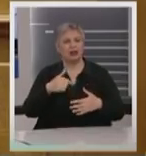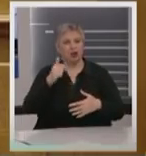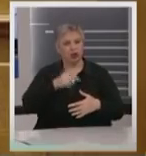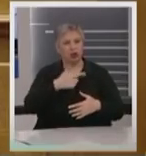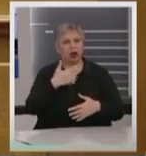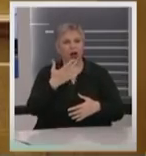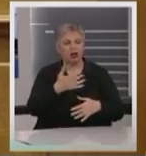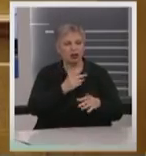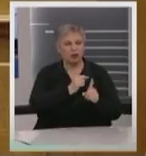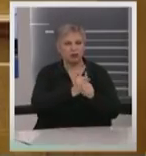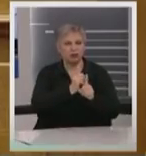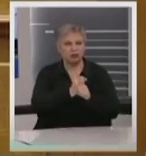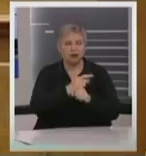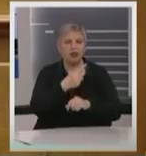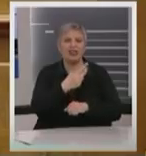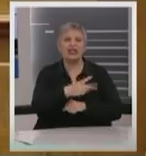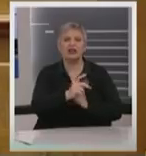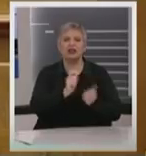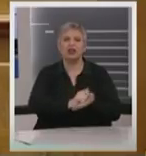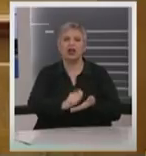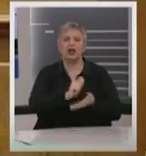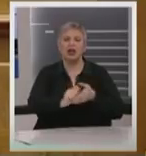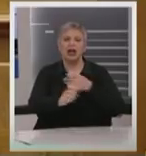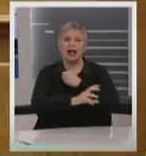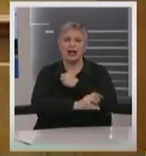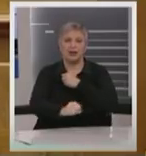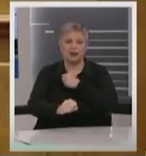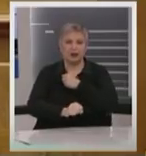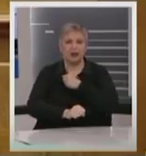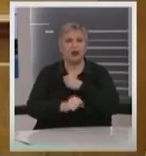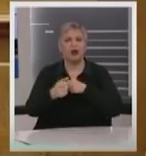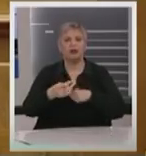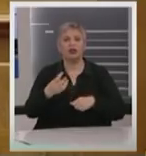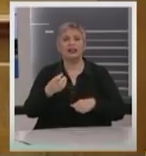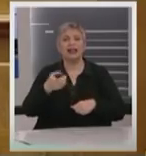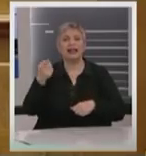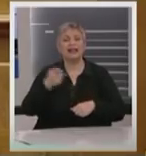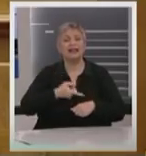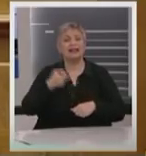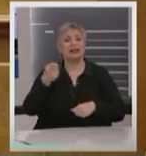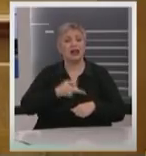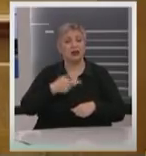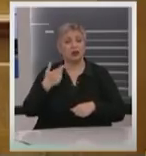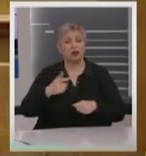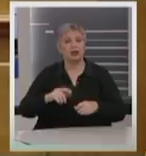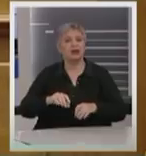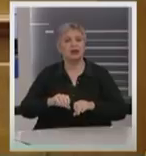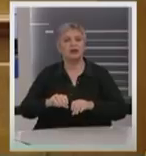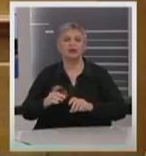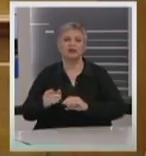όλα αυτά συνεπάγονται. Αυξήσατε τον αριθμό των μετακλητών υπαλλήλων κατά 30%. 575